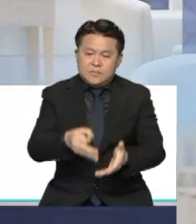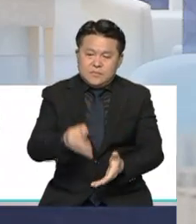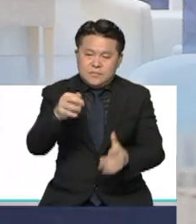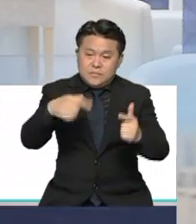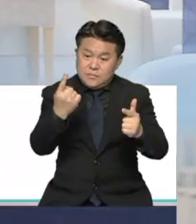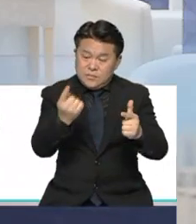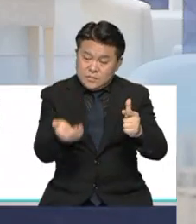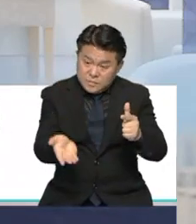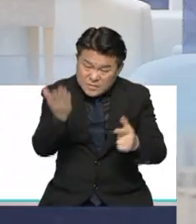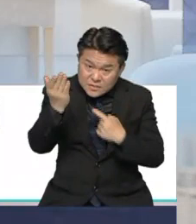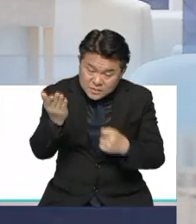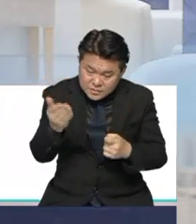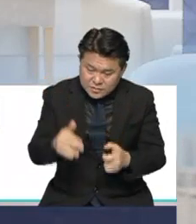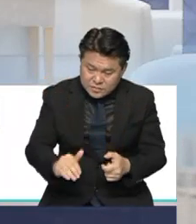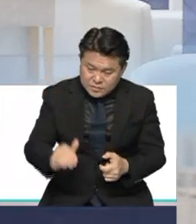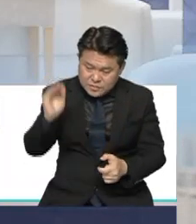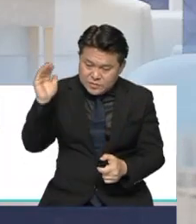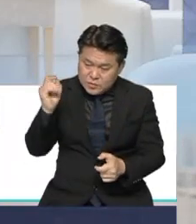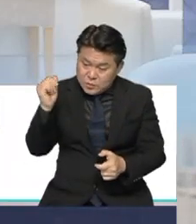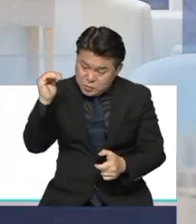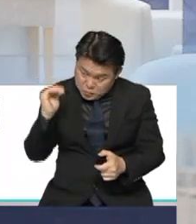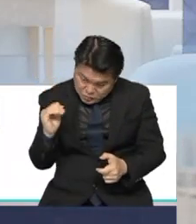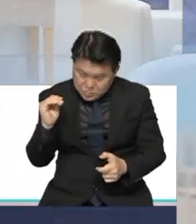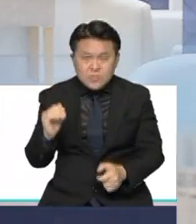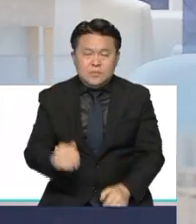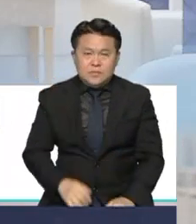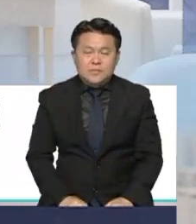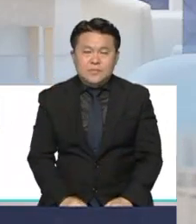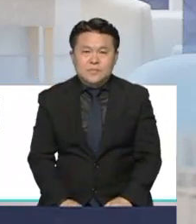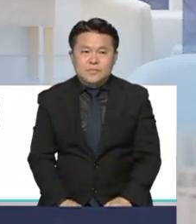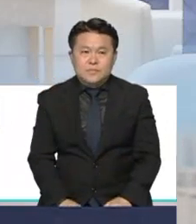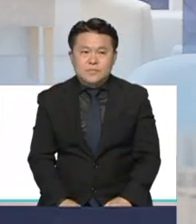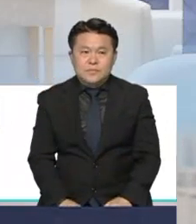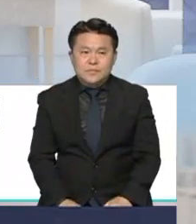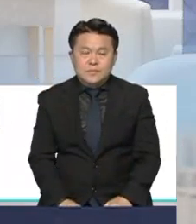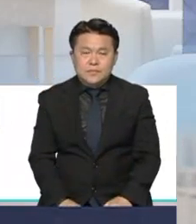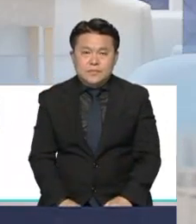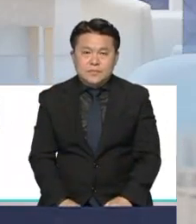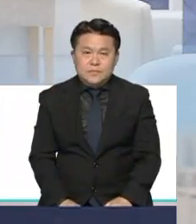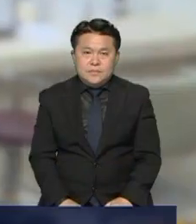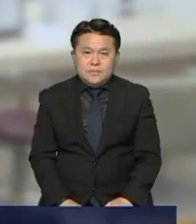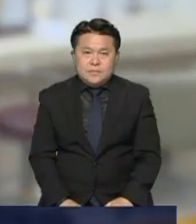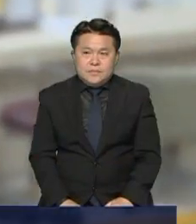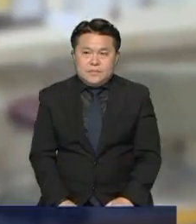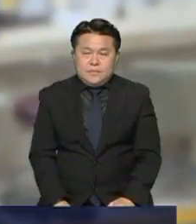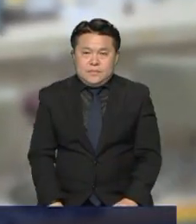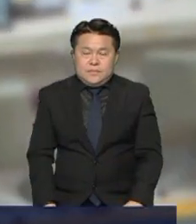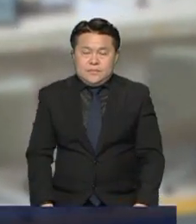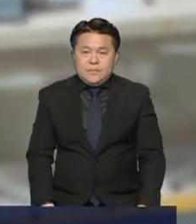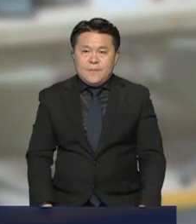거에 비하면 증가폭은 크게 줄었습니다. 고정영 기자가 보도합니다.